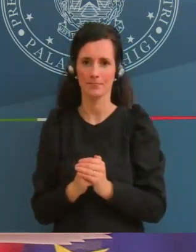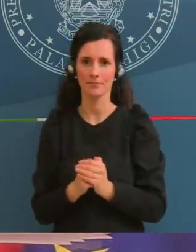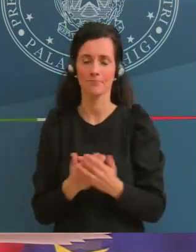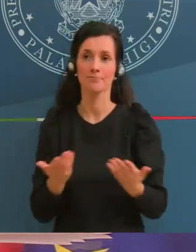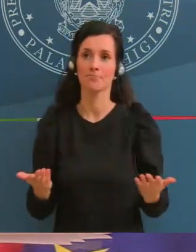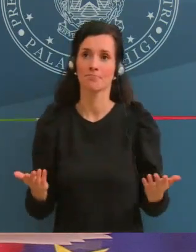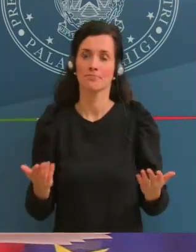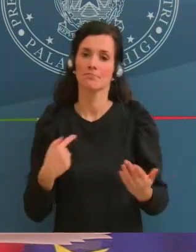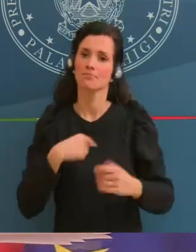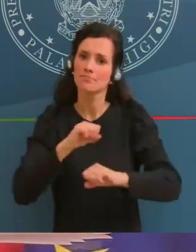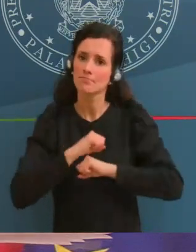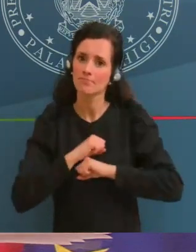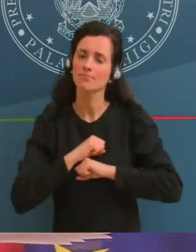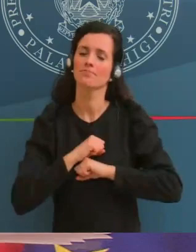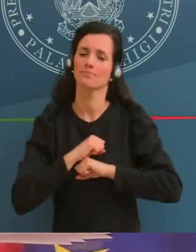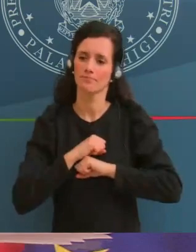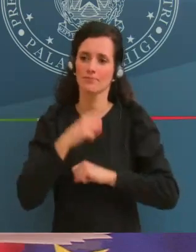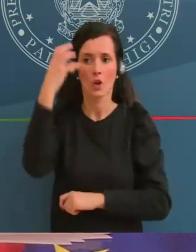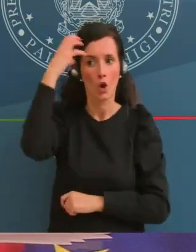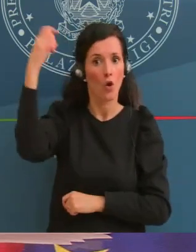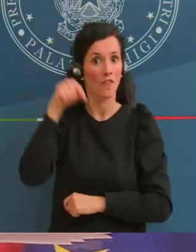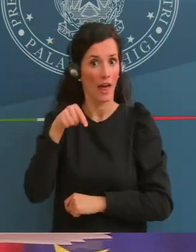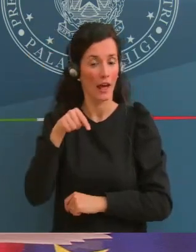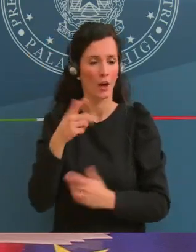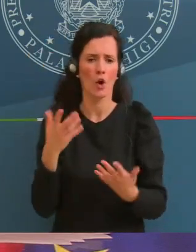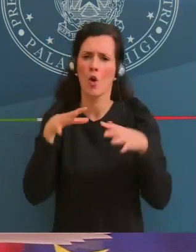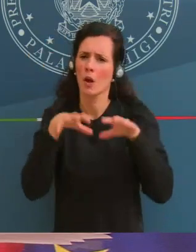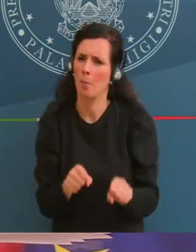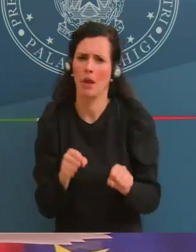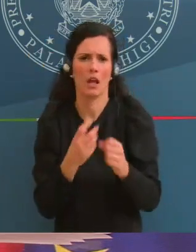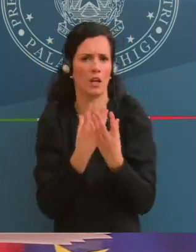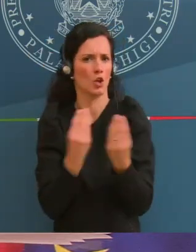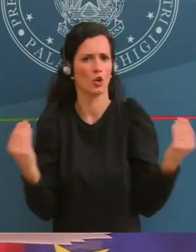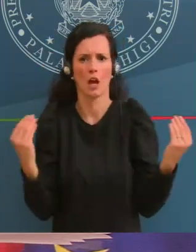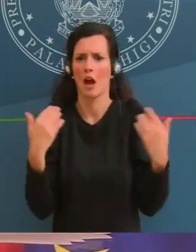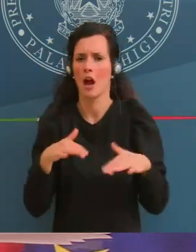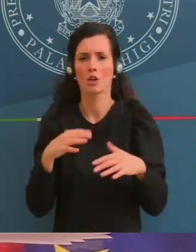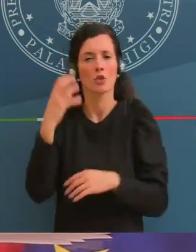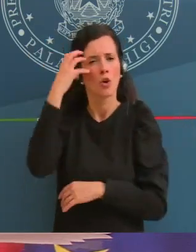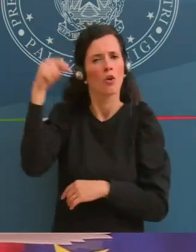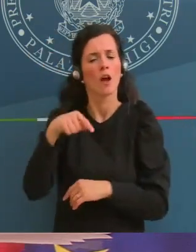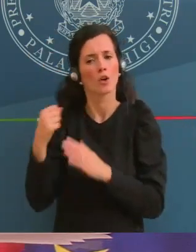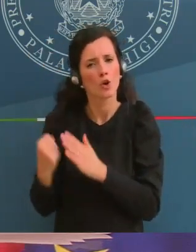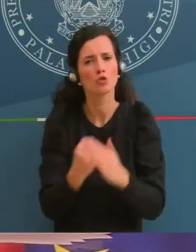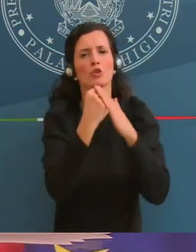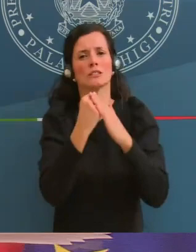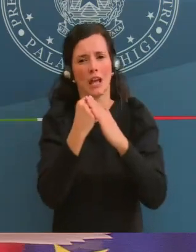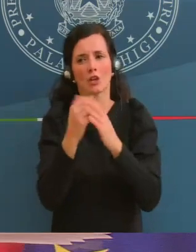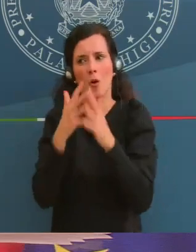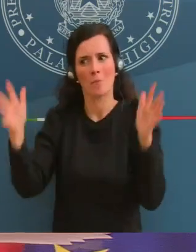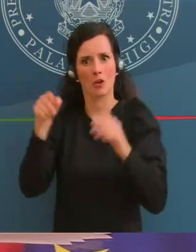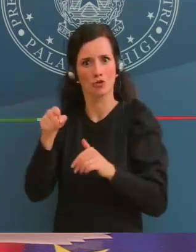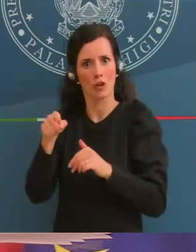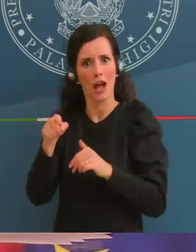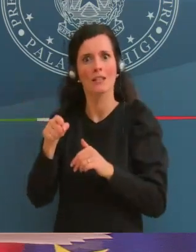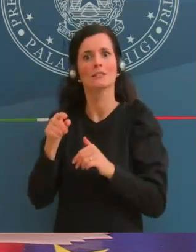maggioranza in questa pandemia sta ottenendo anche dei risultati che con tutte le cautele del caso ci fanno dire che